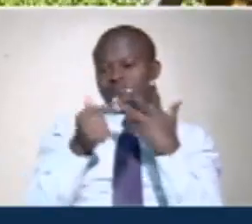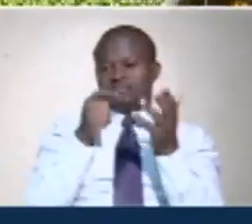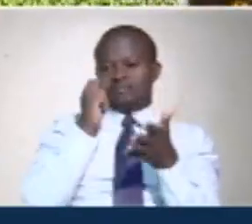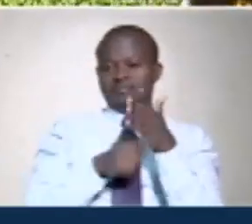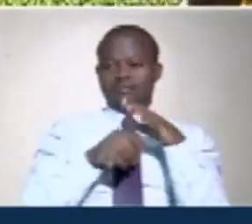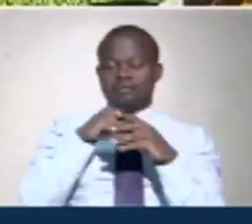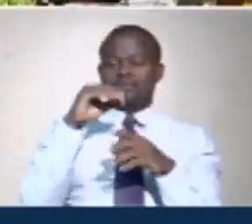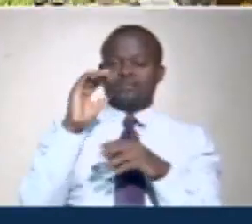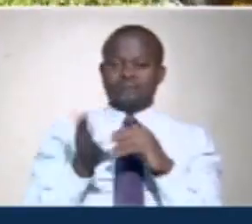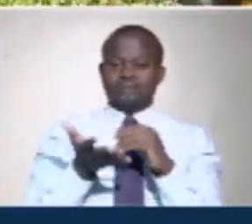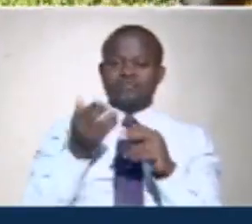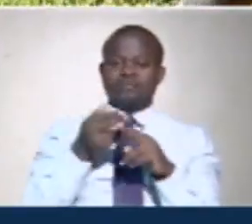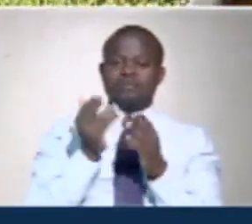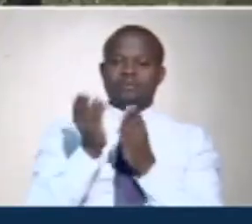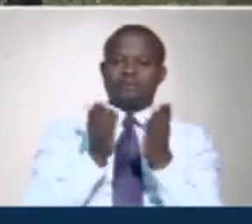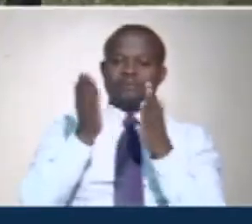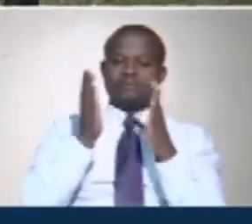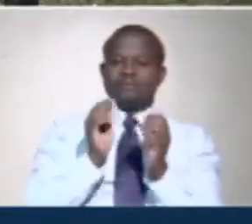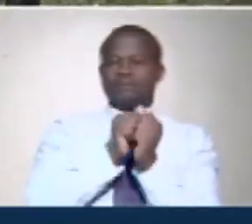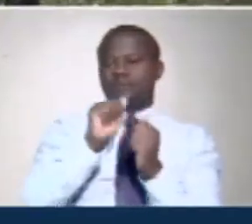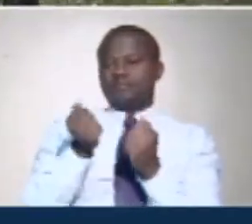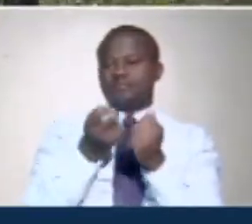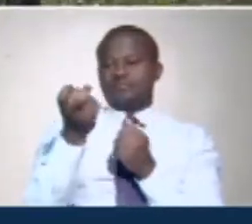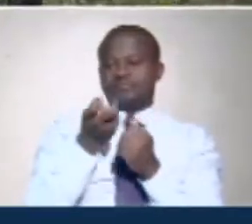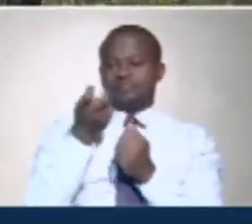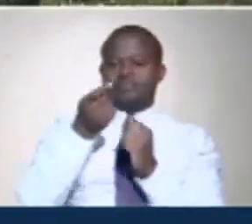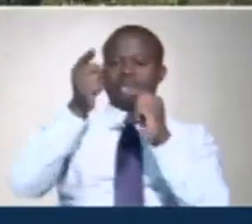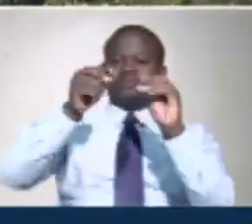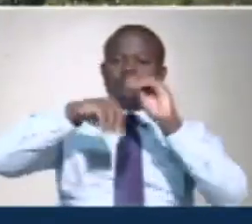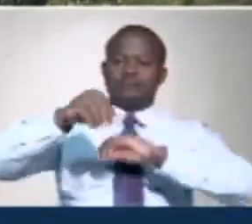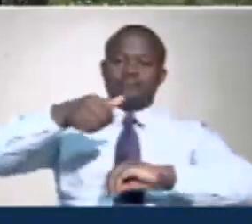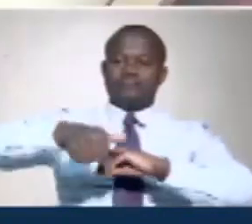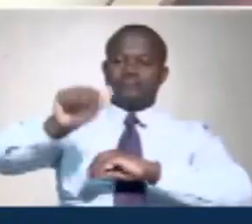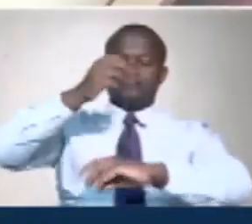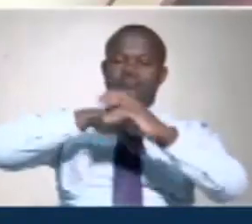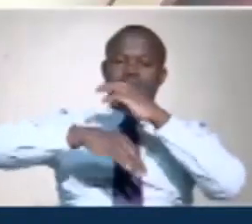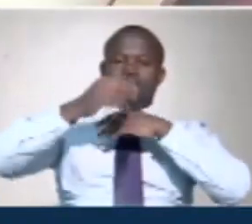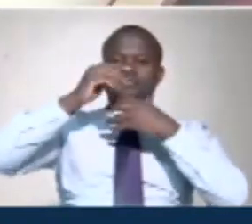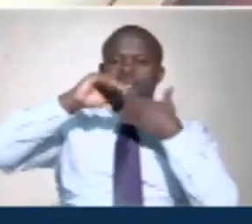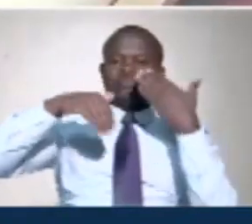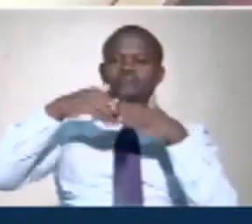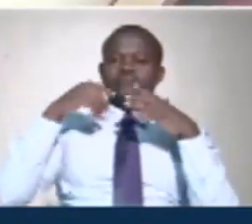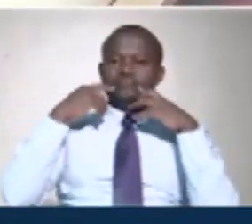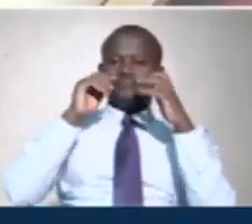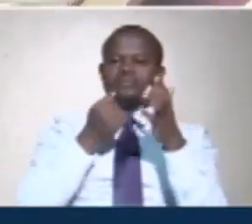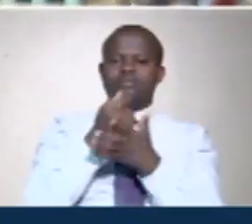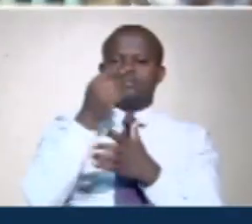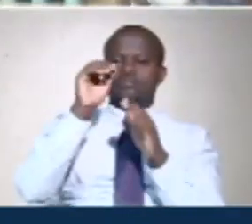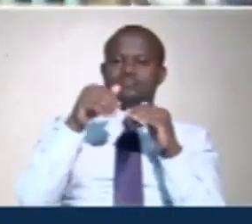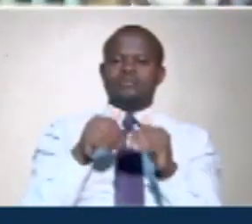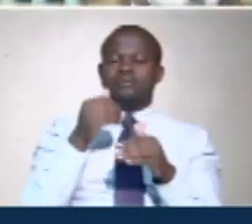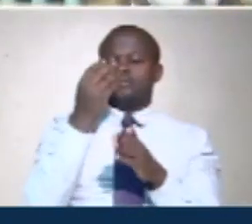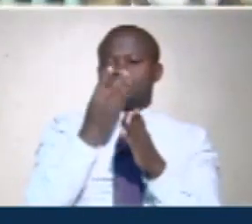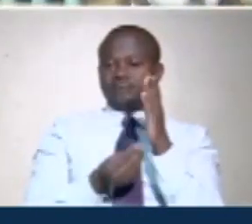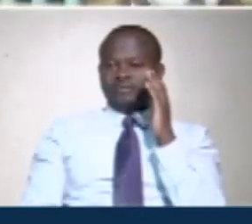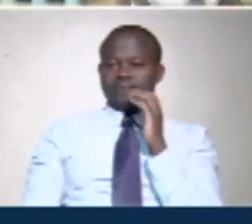birimo 5% yitwa ya service nandi ya transporu yo kugeza umusaruro wabo ku ruganda. Ibi byose bakavuga ko bituma umuhinzi ahomba